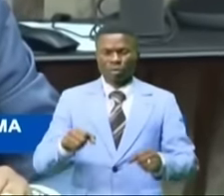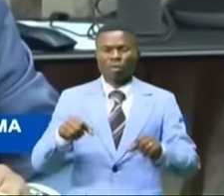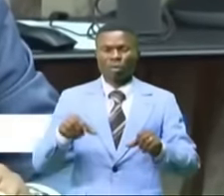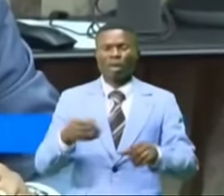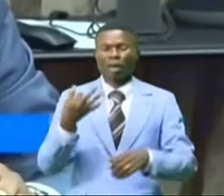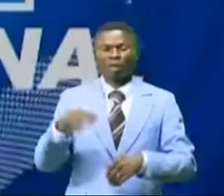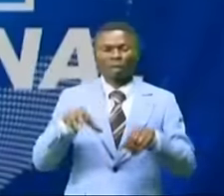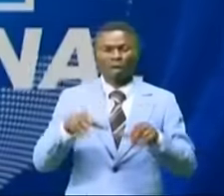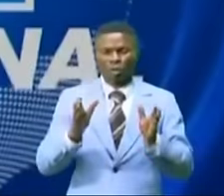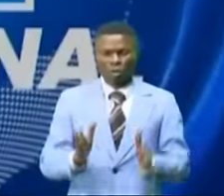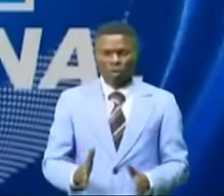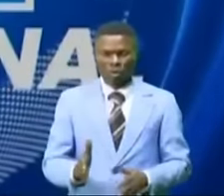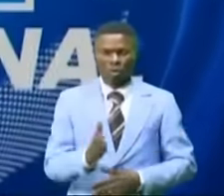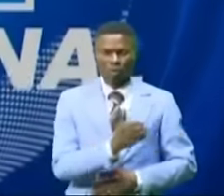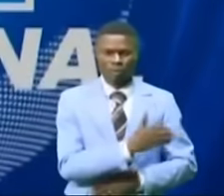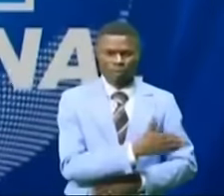nationale.